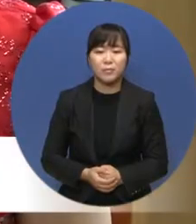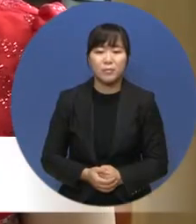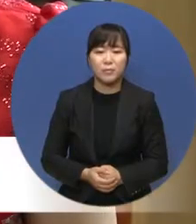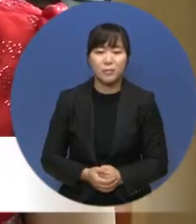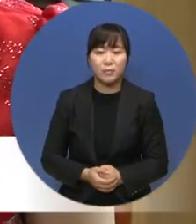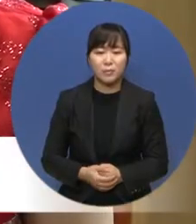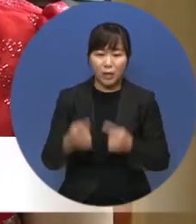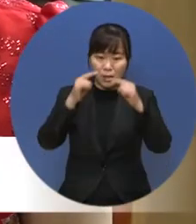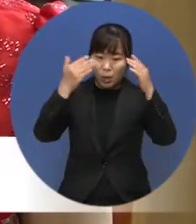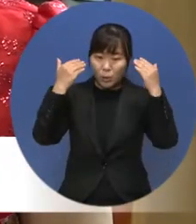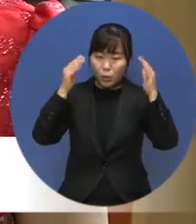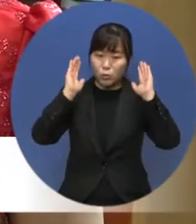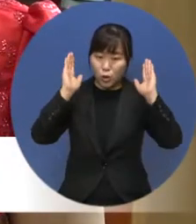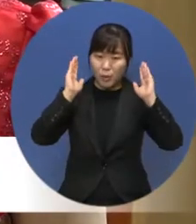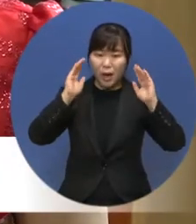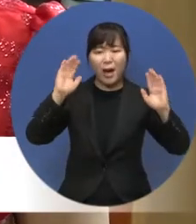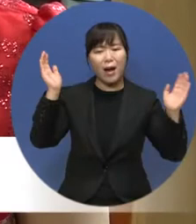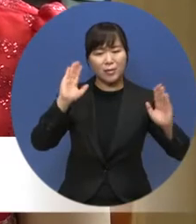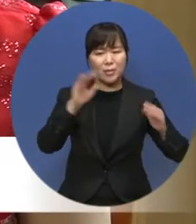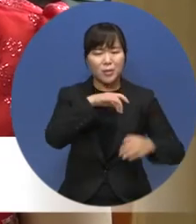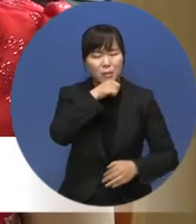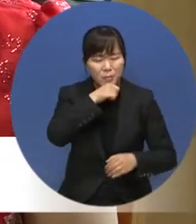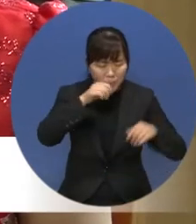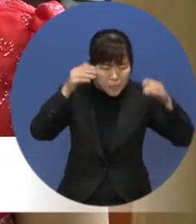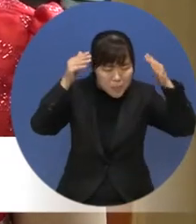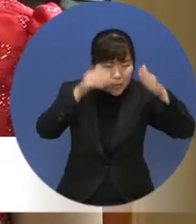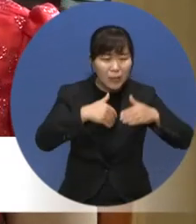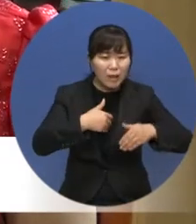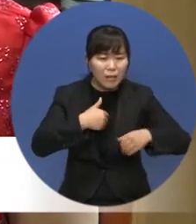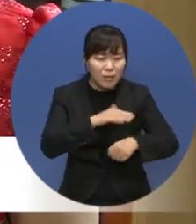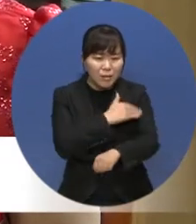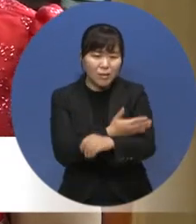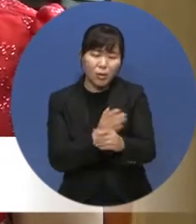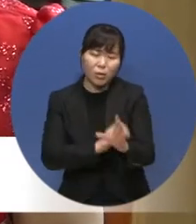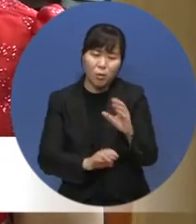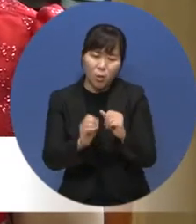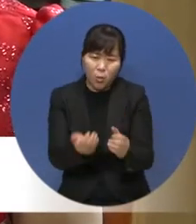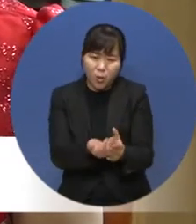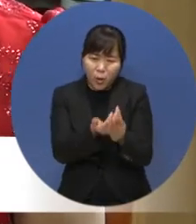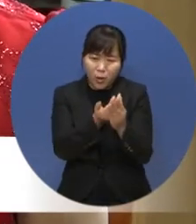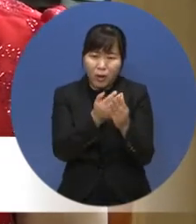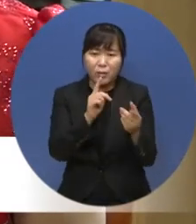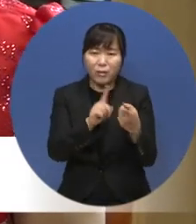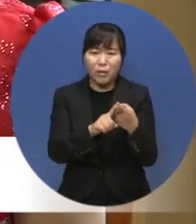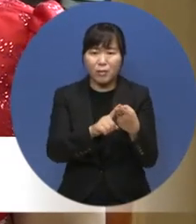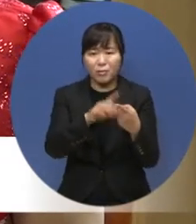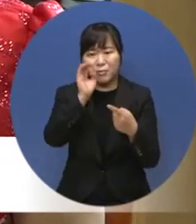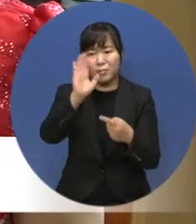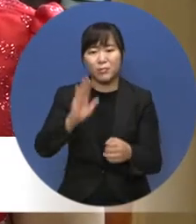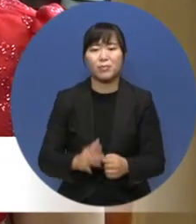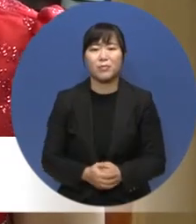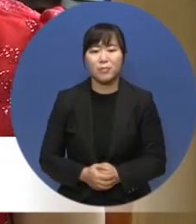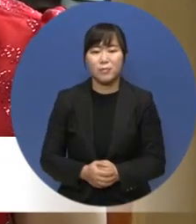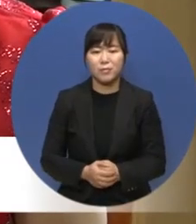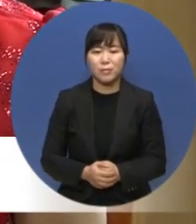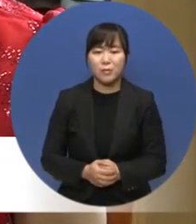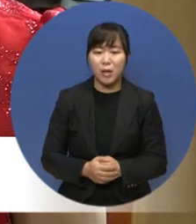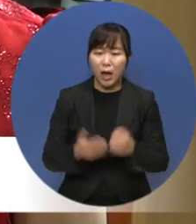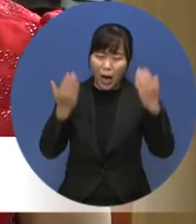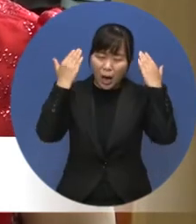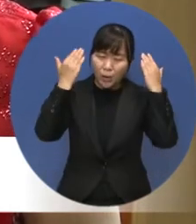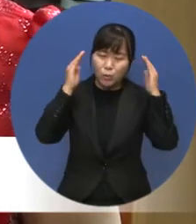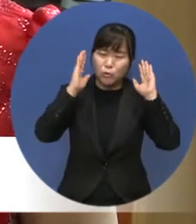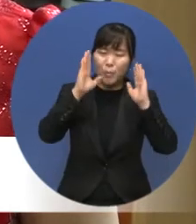대학교 수업은 학생들이 학점에 연유하지 내 실력을 얼마나 높일까 그거에 잘 안 보여요. 그래서 학교 수업할 때는